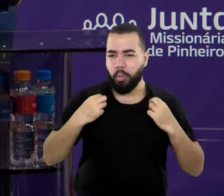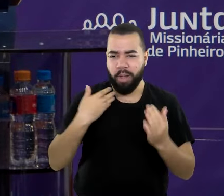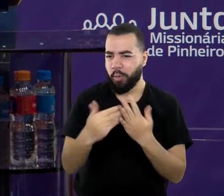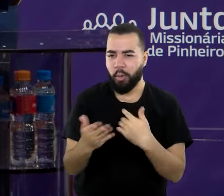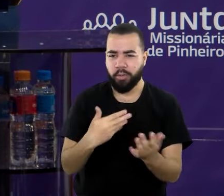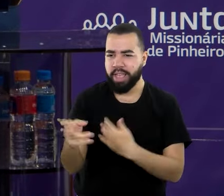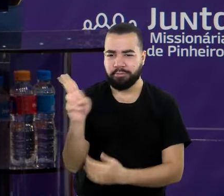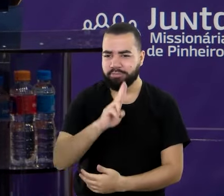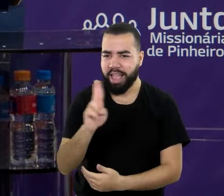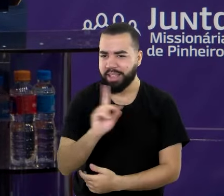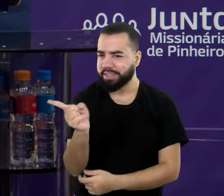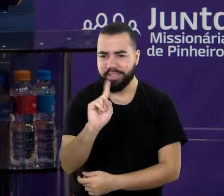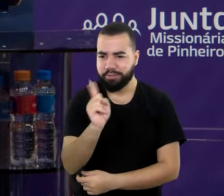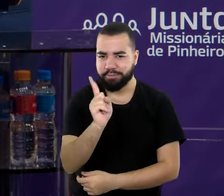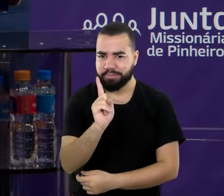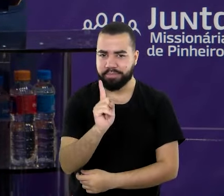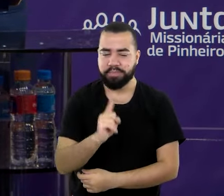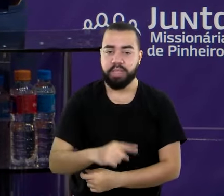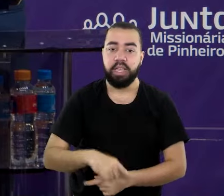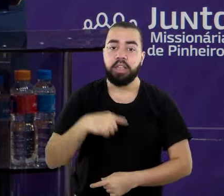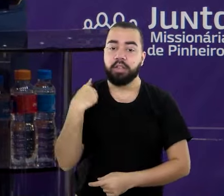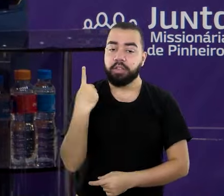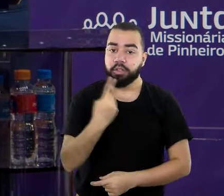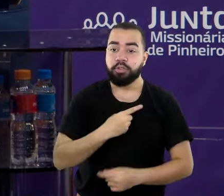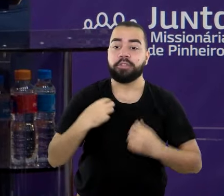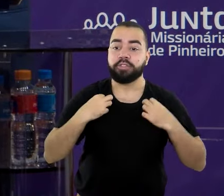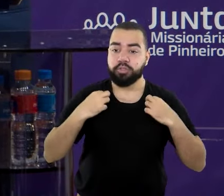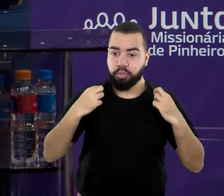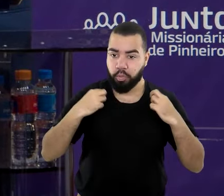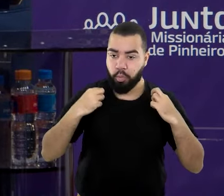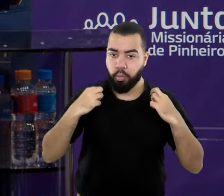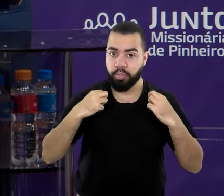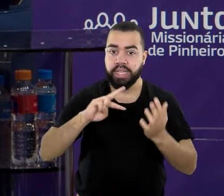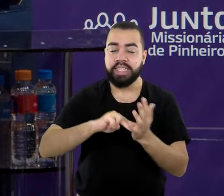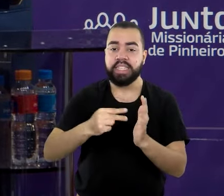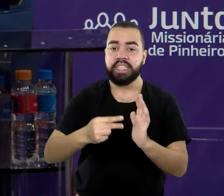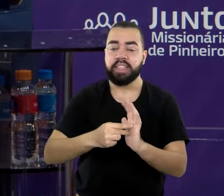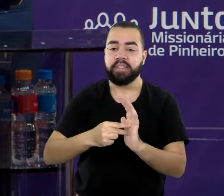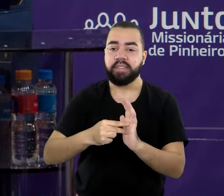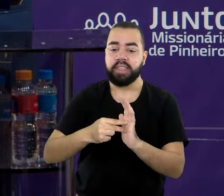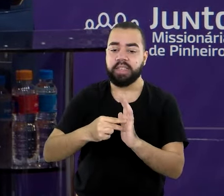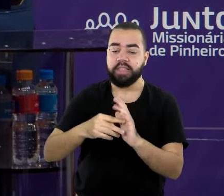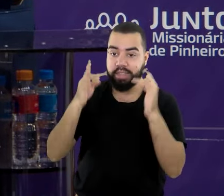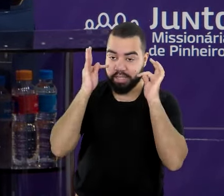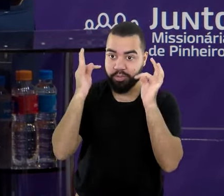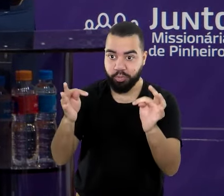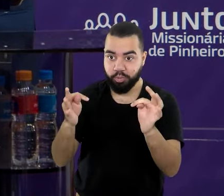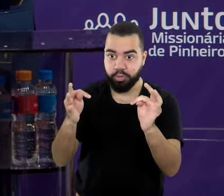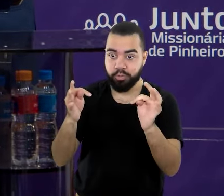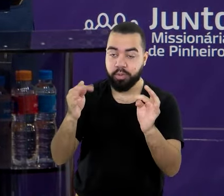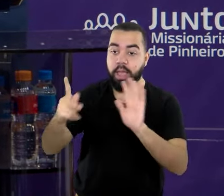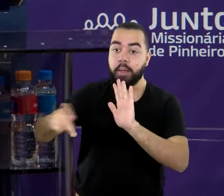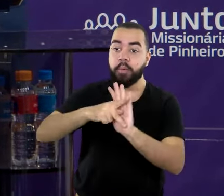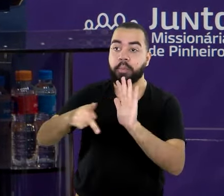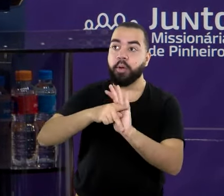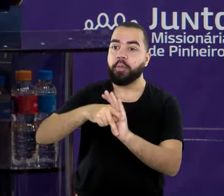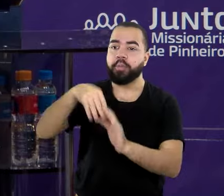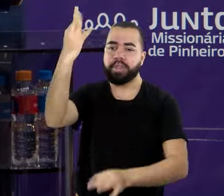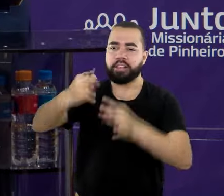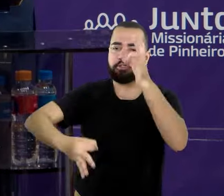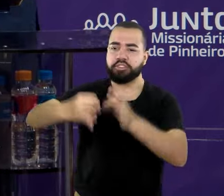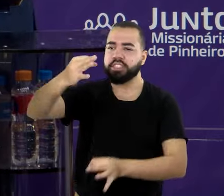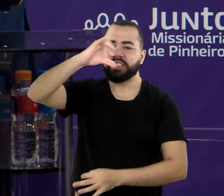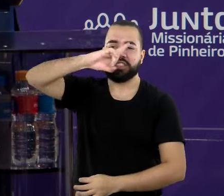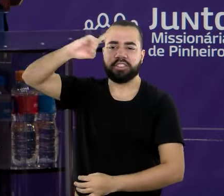하나님의 의를 옷 입었습니다. Porque através de Jesus Cristo nós somos revestidos da justiça de Deus. 죄인이 하나님